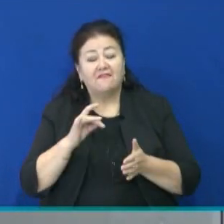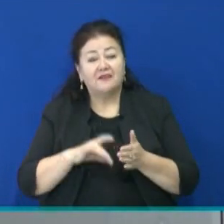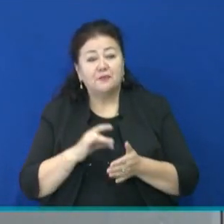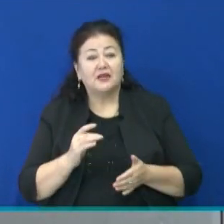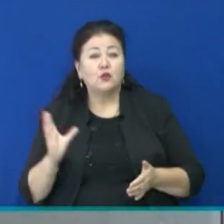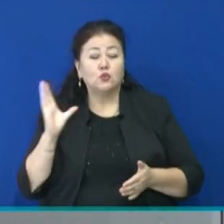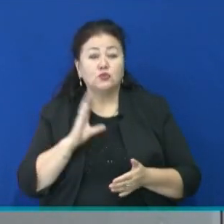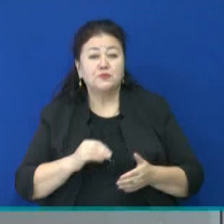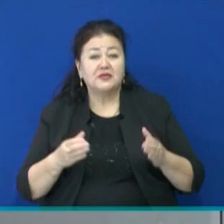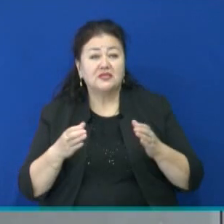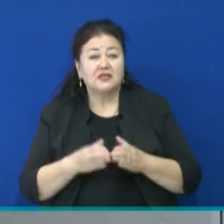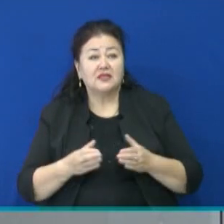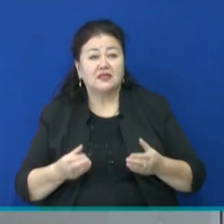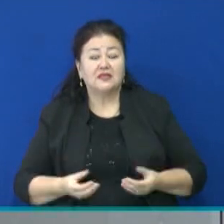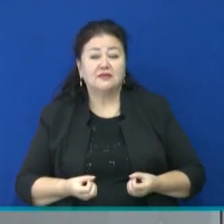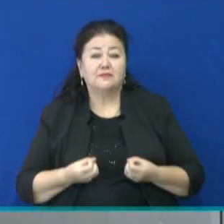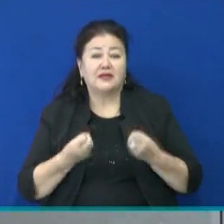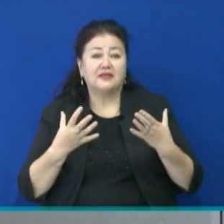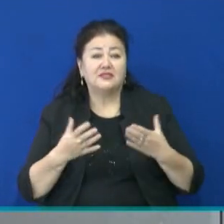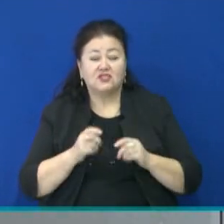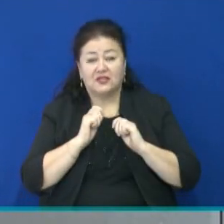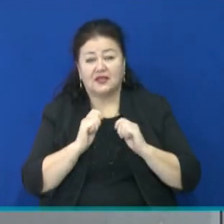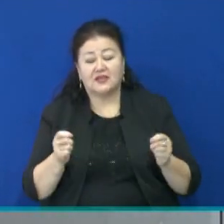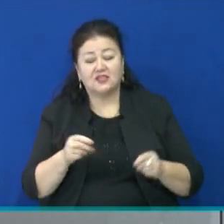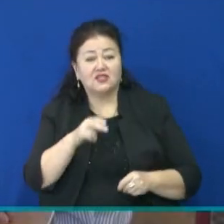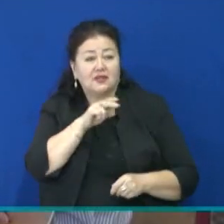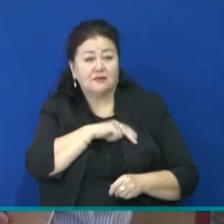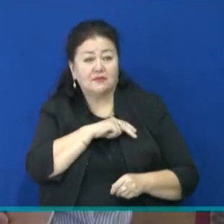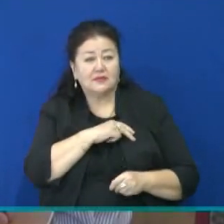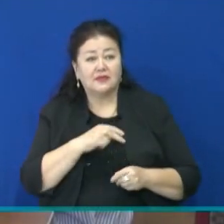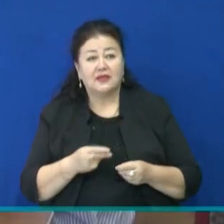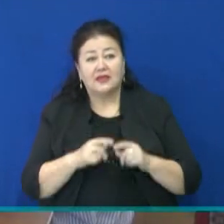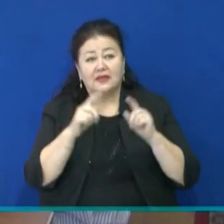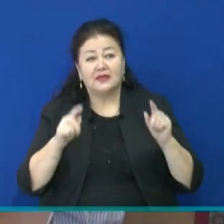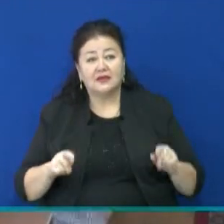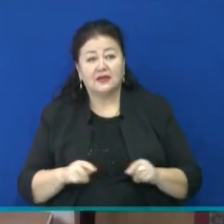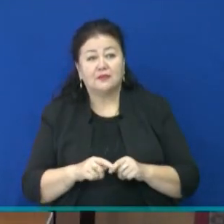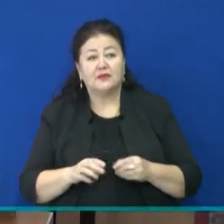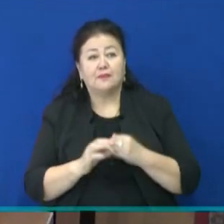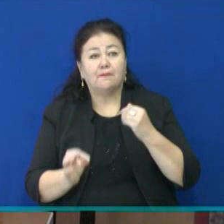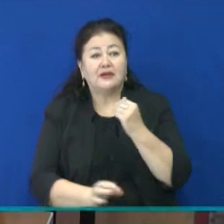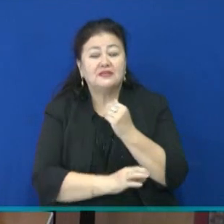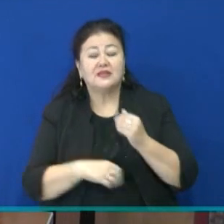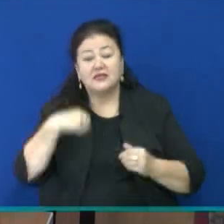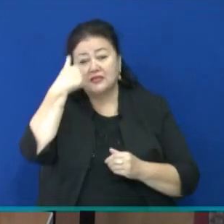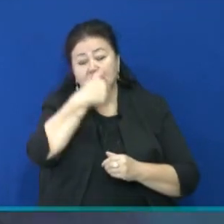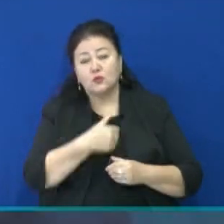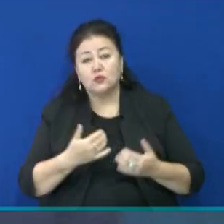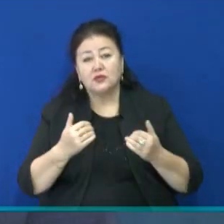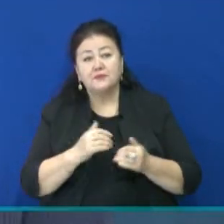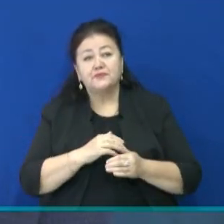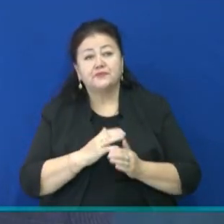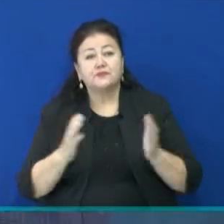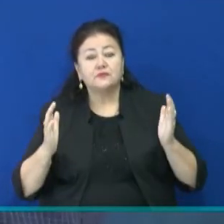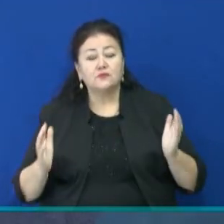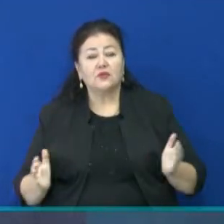И в честь этого праздника мы провели торжественное вручение грамот и нагрудных знаков. В последние годы строительство в Семее набирает обороты.